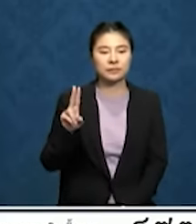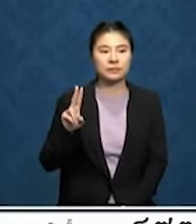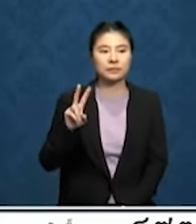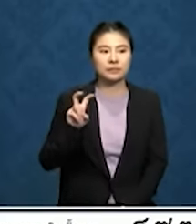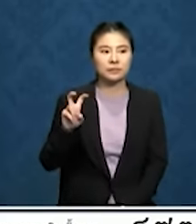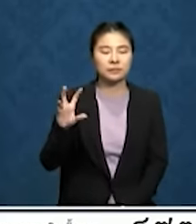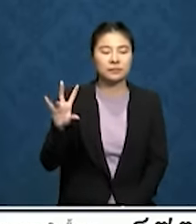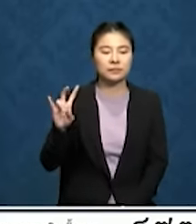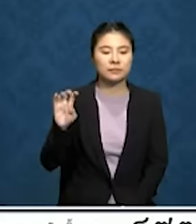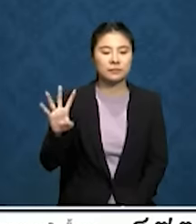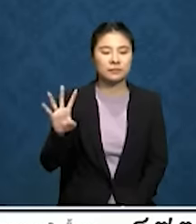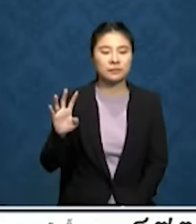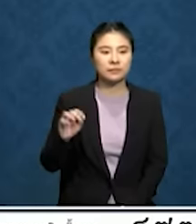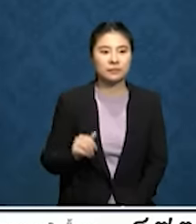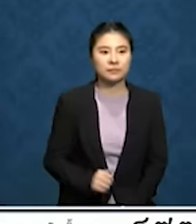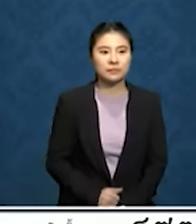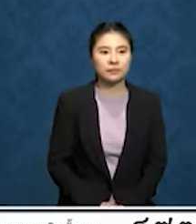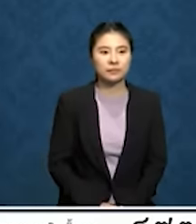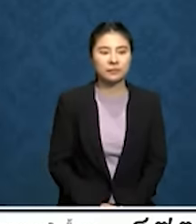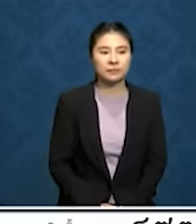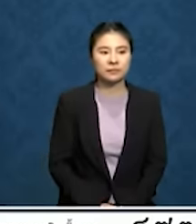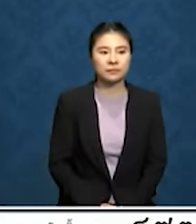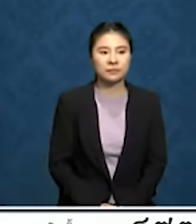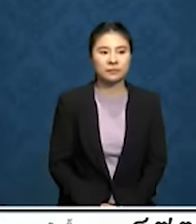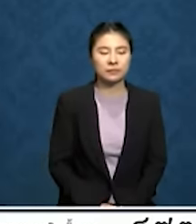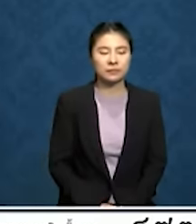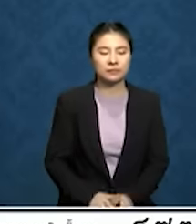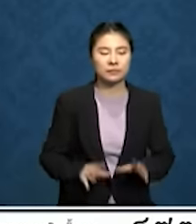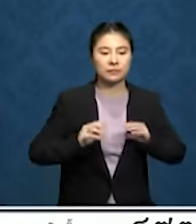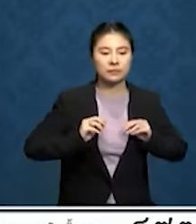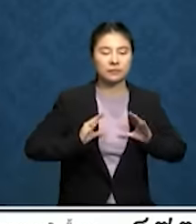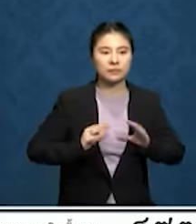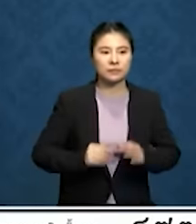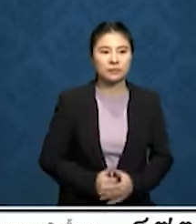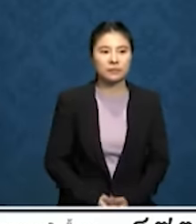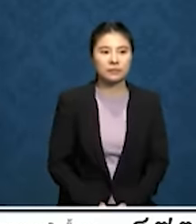274นายพัทรพงศ์ลีลาพั ฒไม่เห็นชอบครับ